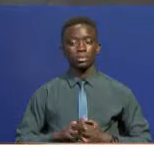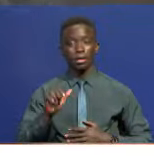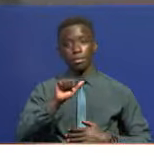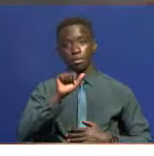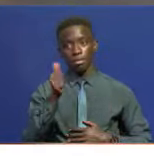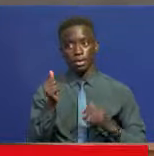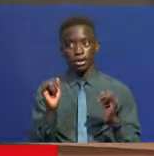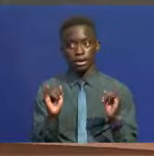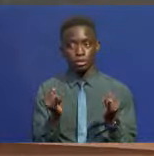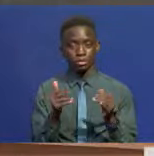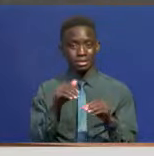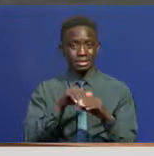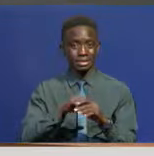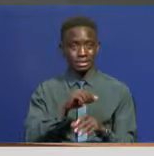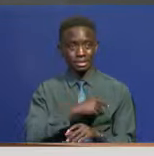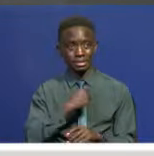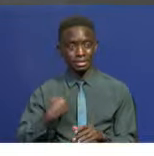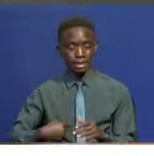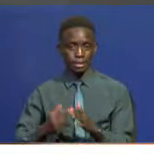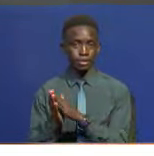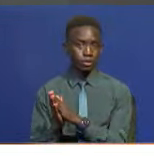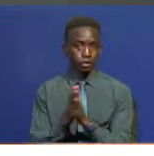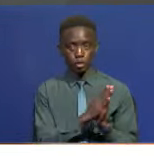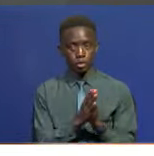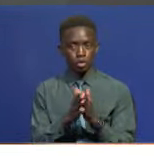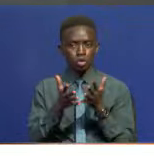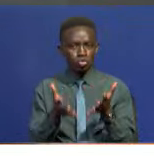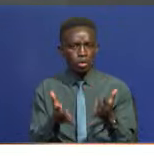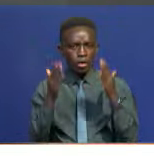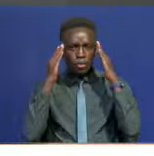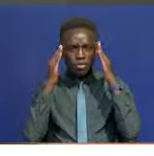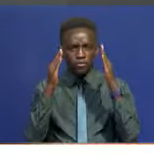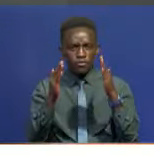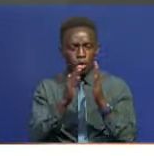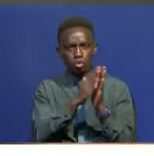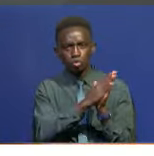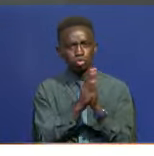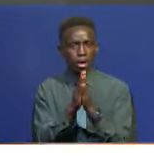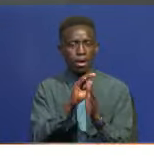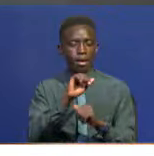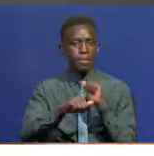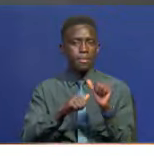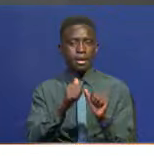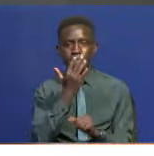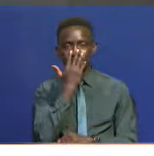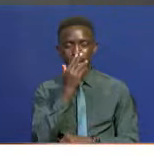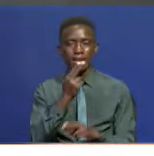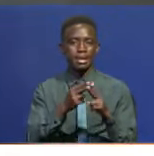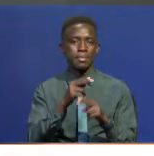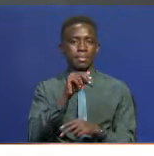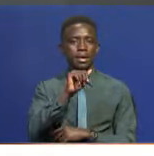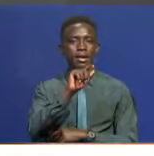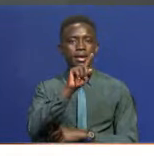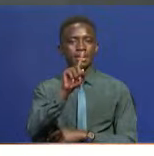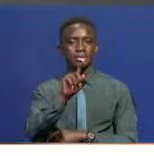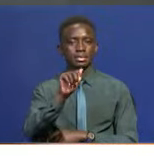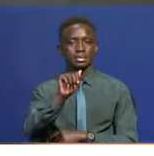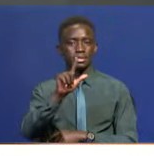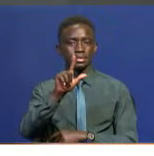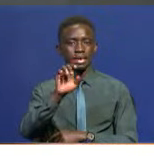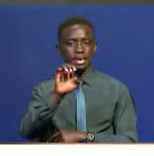Kineko, katika makala yetu kuhusu ifahamu China, tunaangazia maili za maua ya azalea yanayochanuka na kupiga